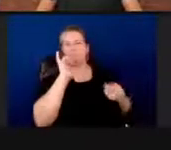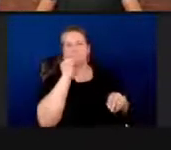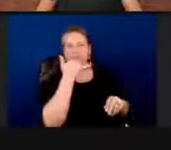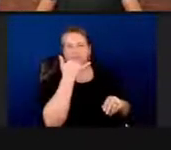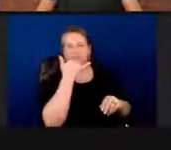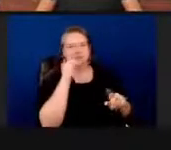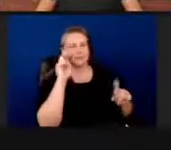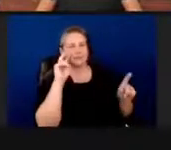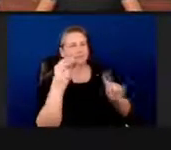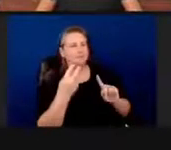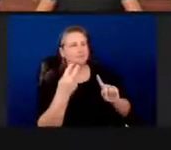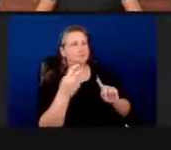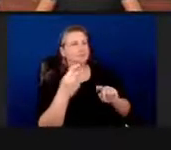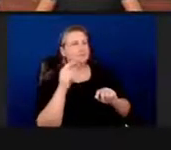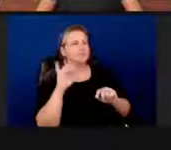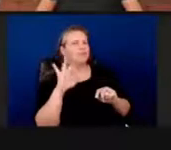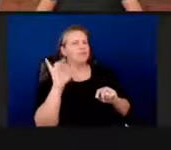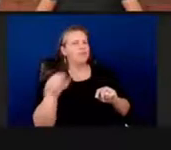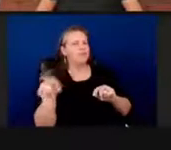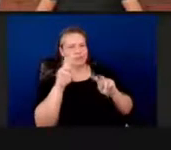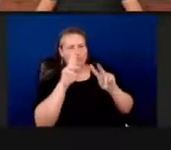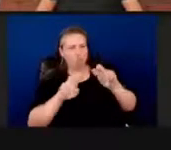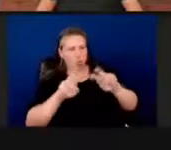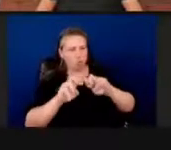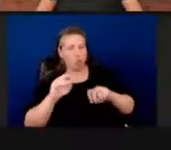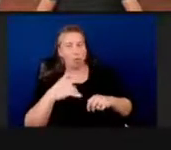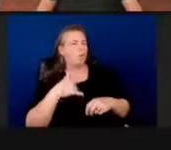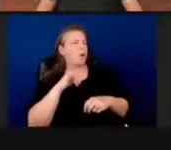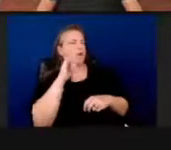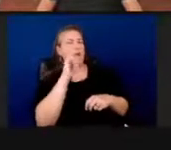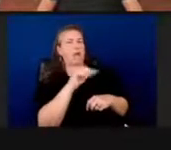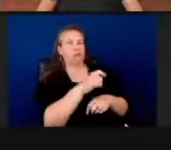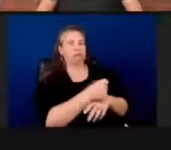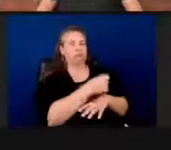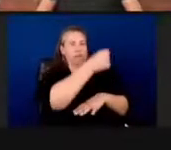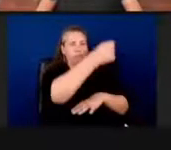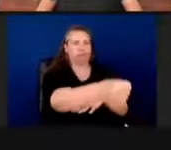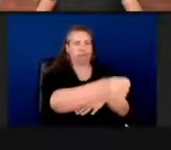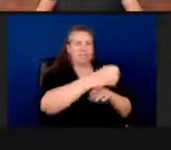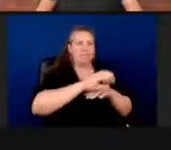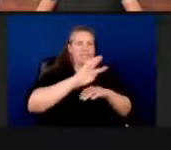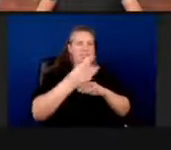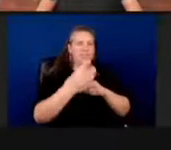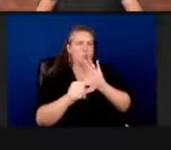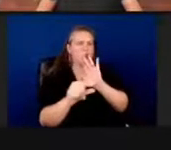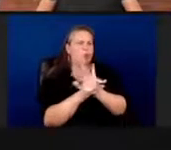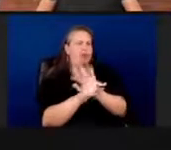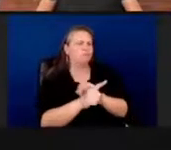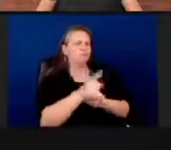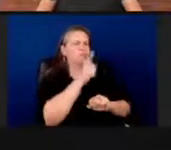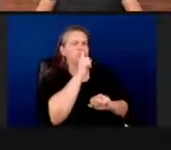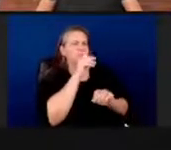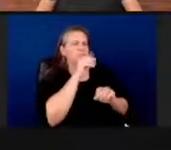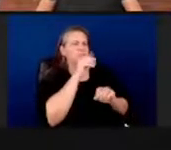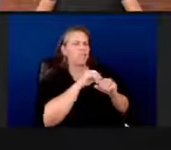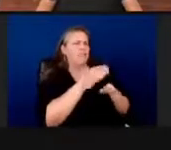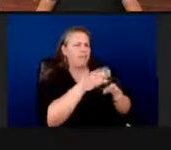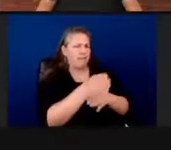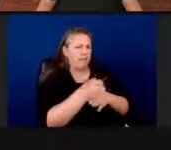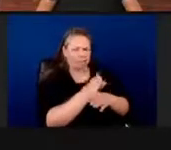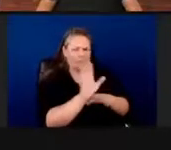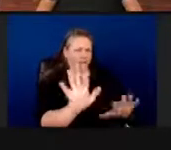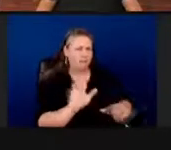wa viwango vya darasa la 10 walio na umri wa